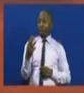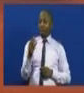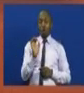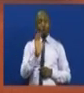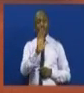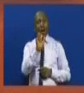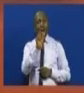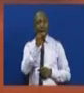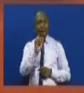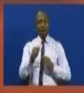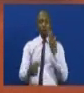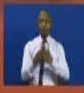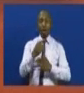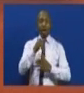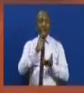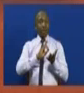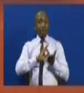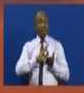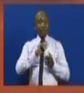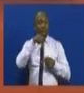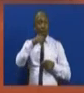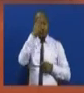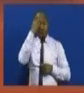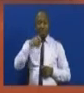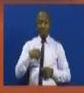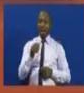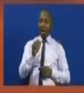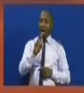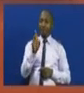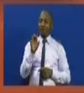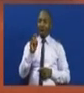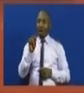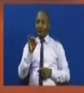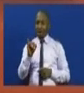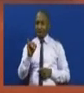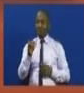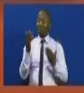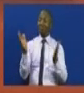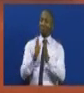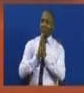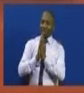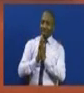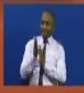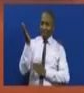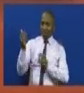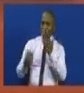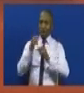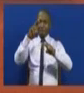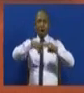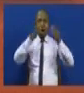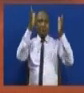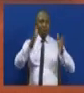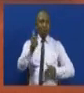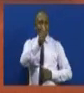Ana Mwasioke kutoka katika studio za hapa Dodoma. Mimi ni Khalfan Binde. Asante Halfan Binde kutoka makao makuu ya